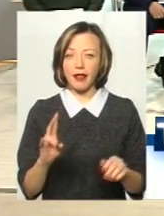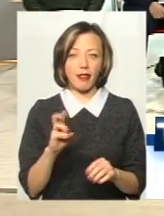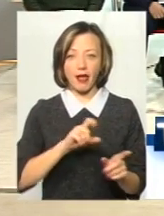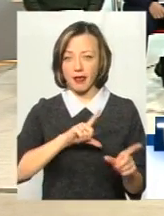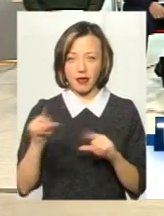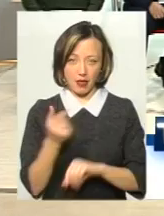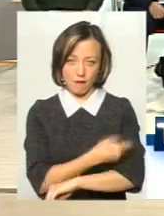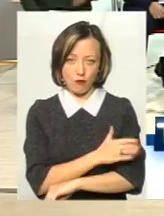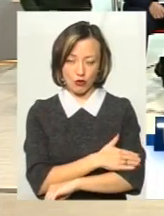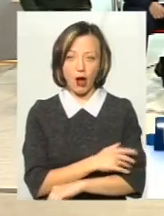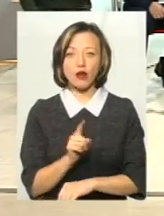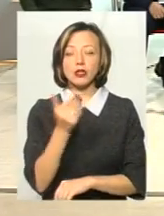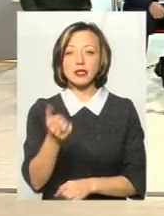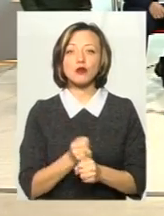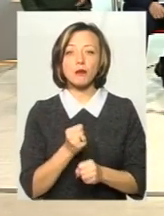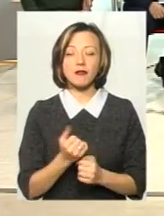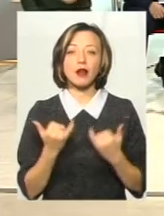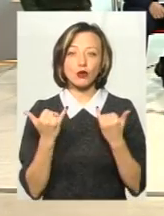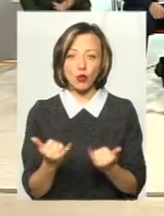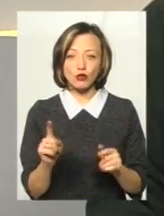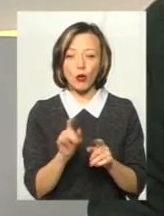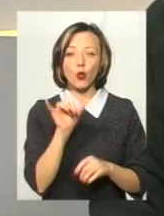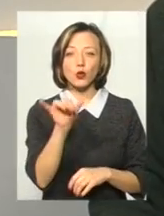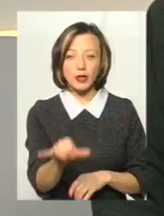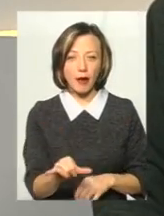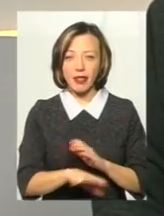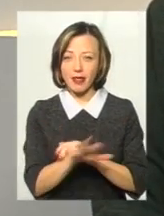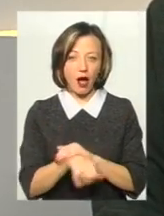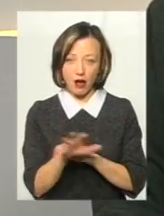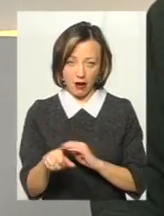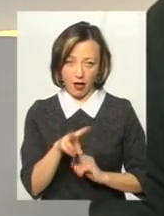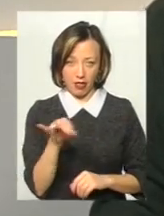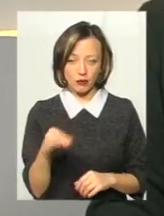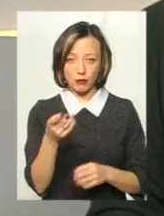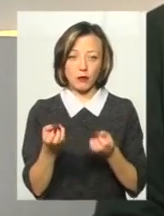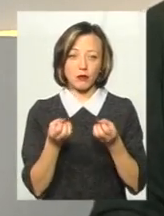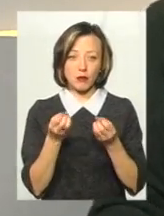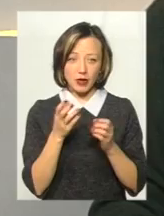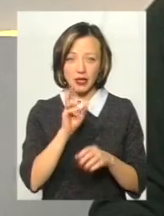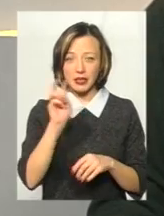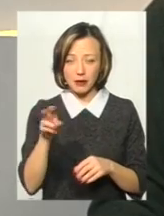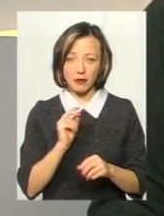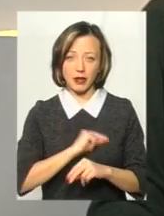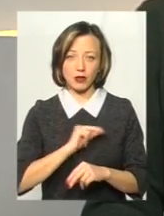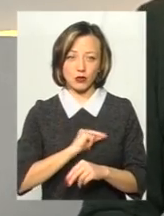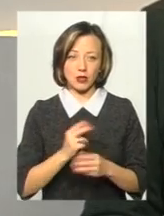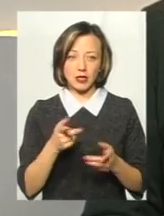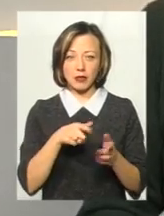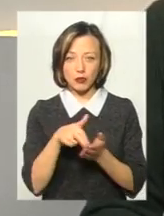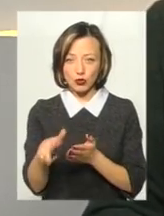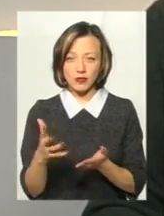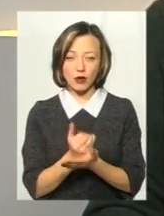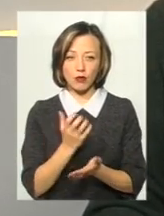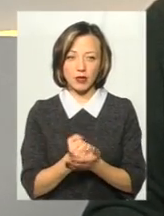їхали в Польщу? А що ти зробив для того, щоб в тебе не крали? Тобі просто йди працюй, іди працюй. Ти пішов